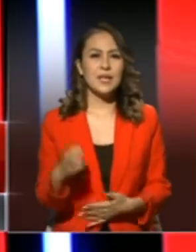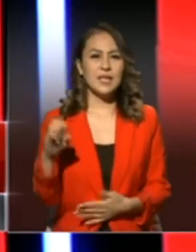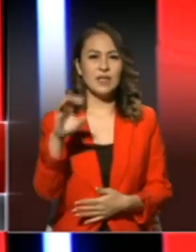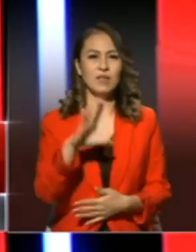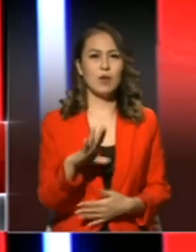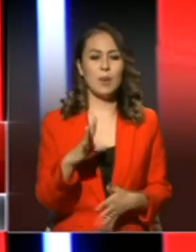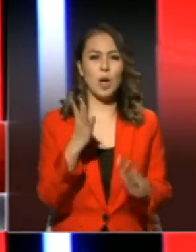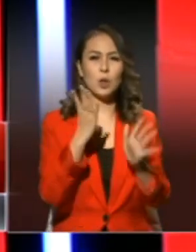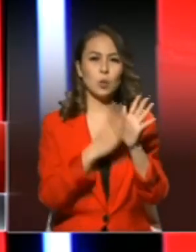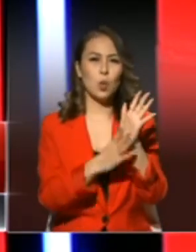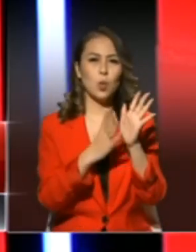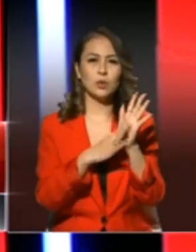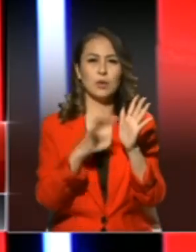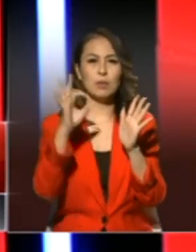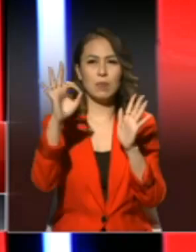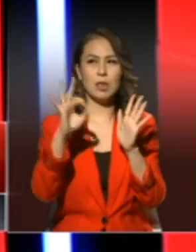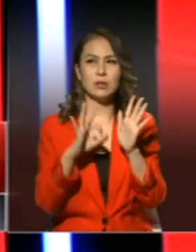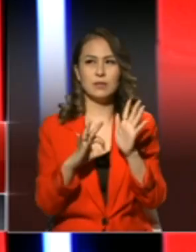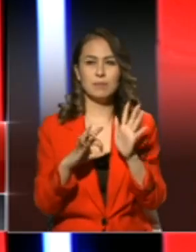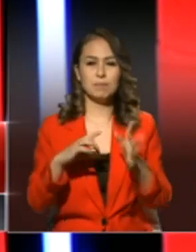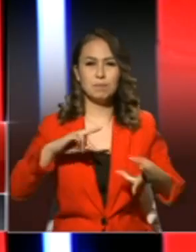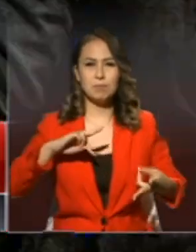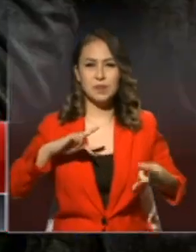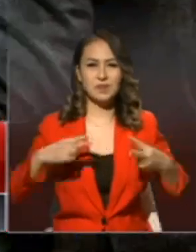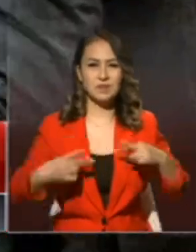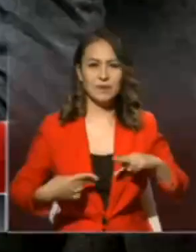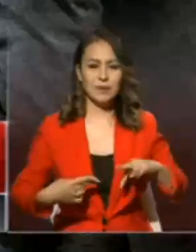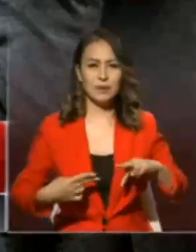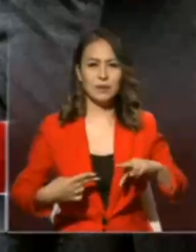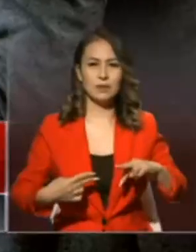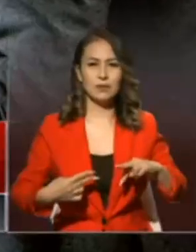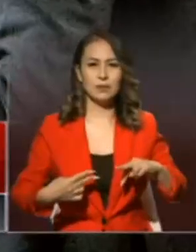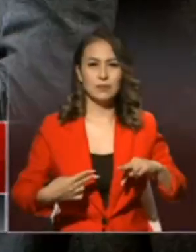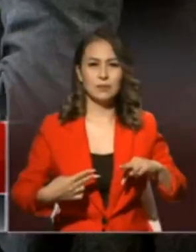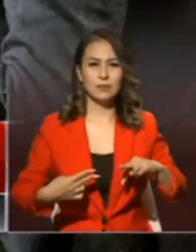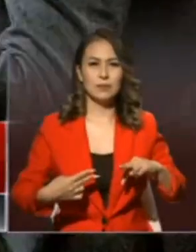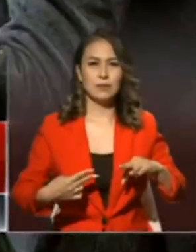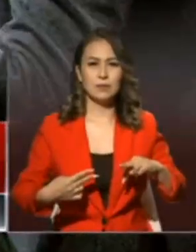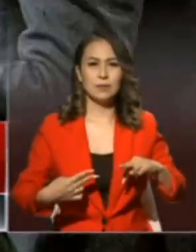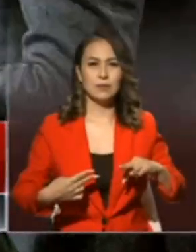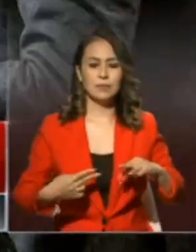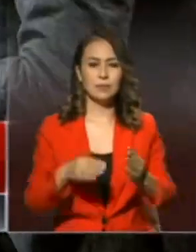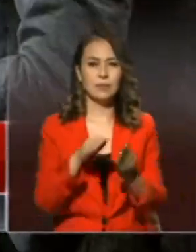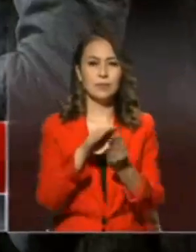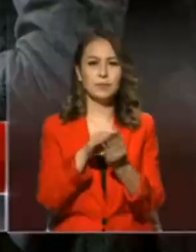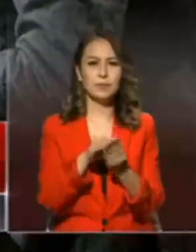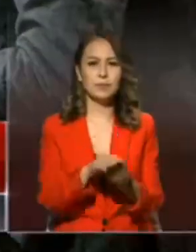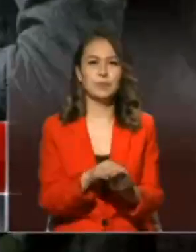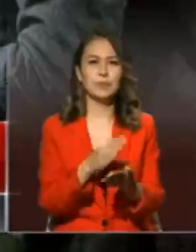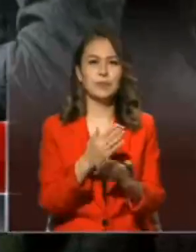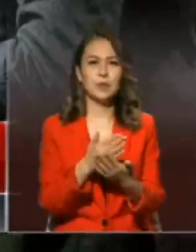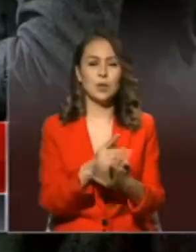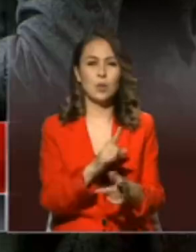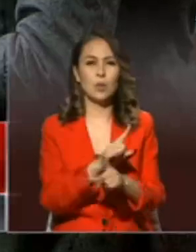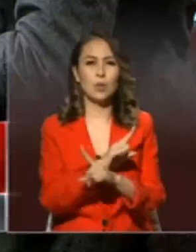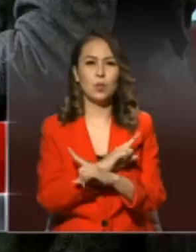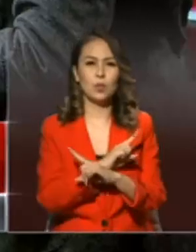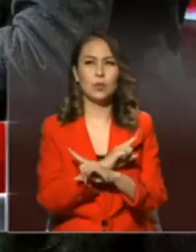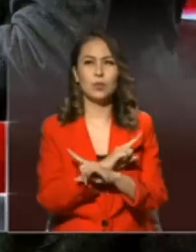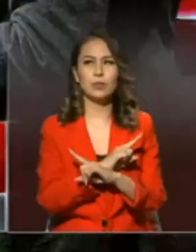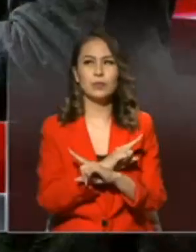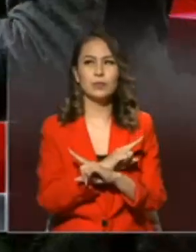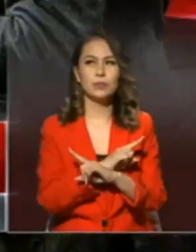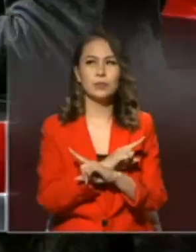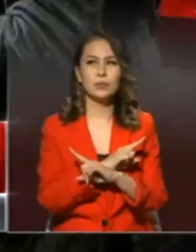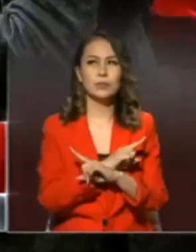десеңіздер, 90% трансплантация, яғни алмастыру, мәйіттік донорлардан алынады екен. Испания бірінші